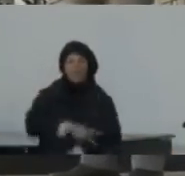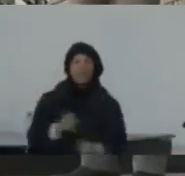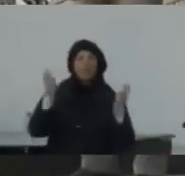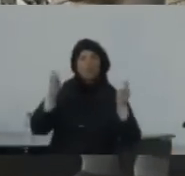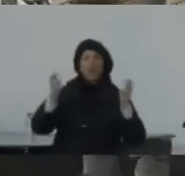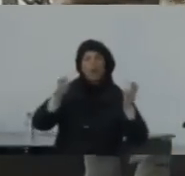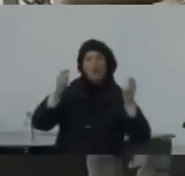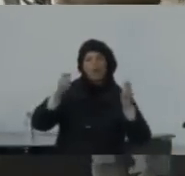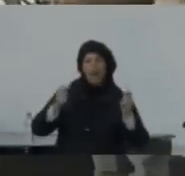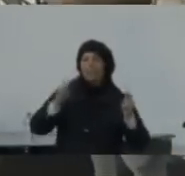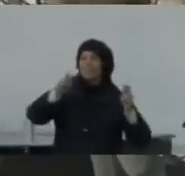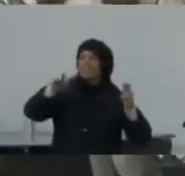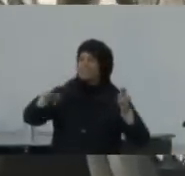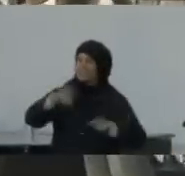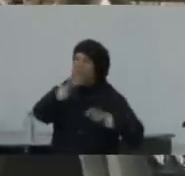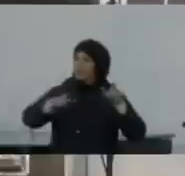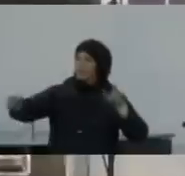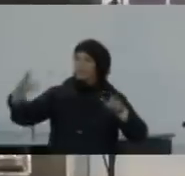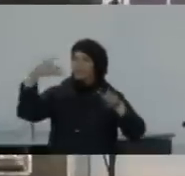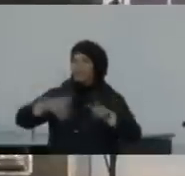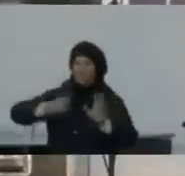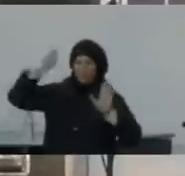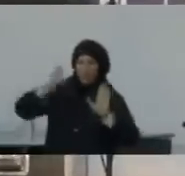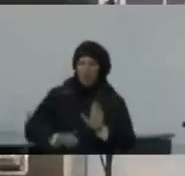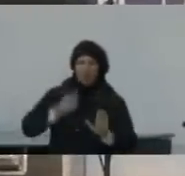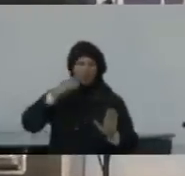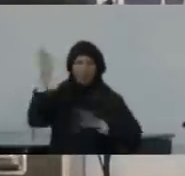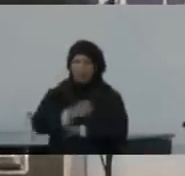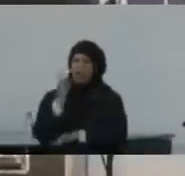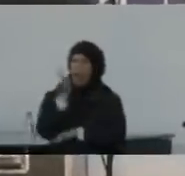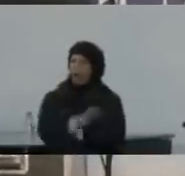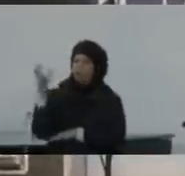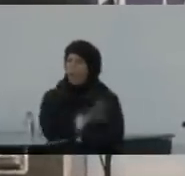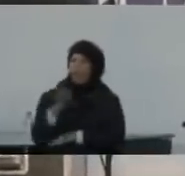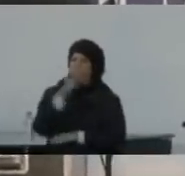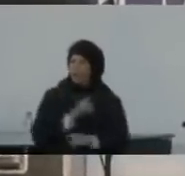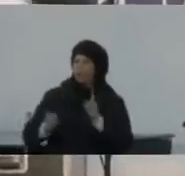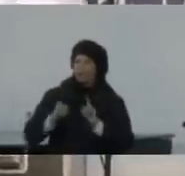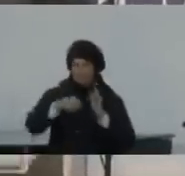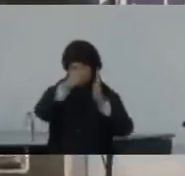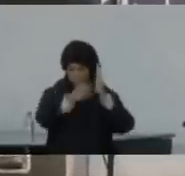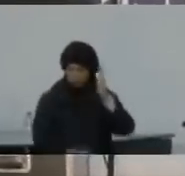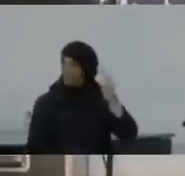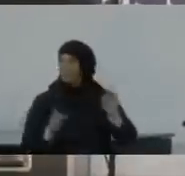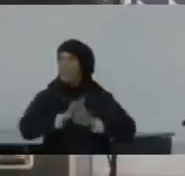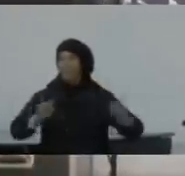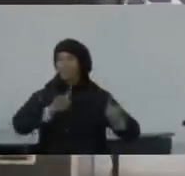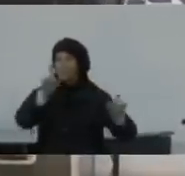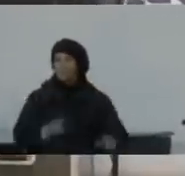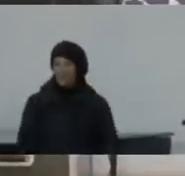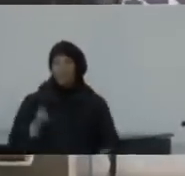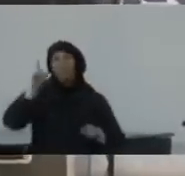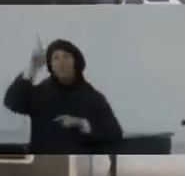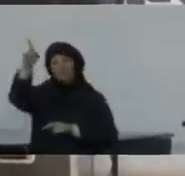25 condannati in via definitiva che erano in Parlamento, solo il Washington Post, cioè l'Herald Tribune, scusate, ci ha pubblicato l'Herald